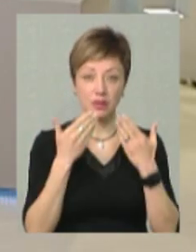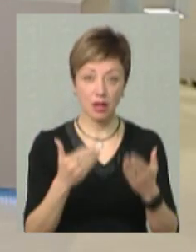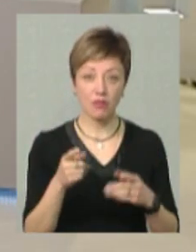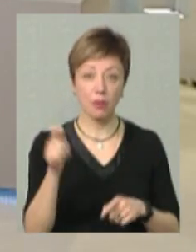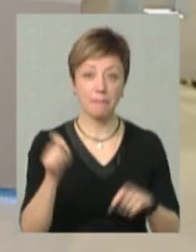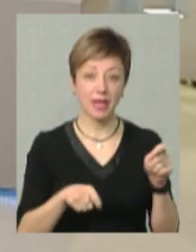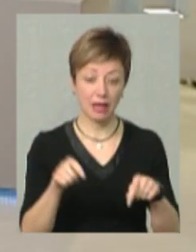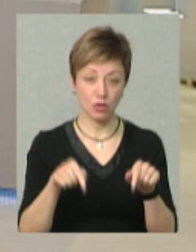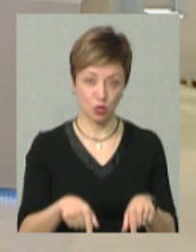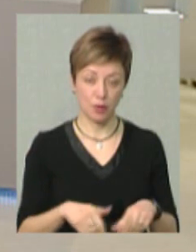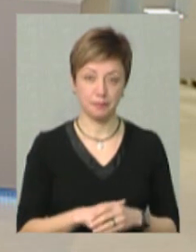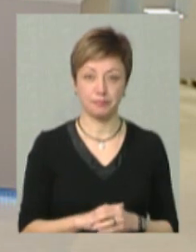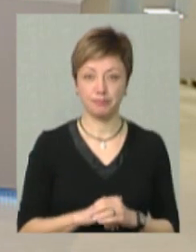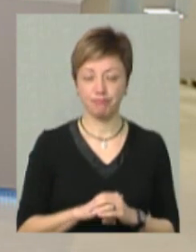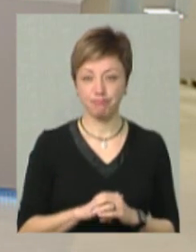вони приїхали сюди.